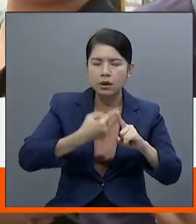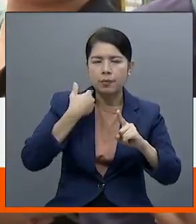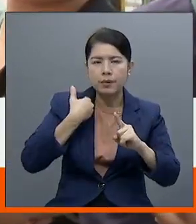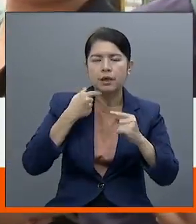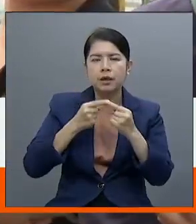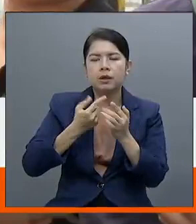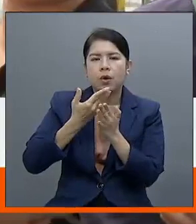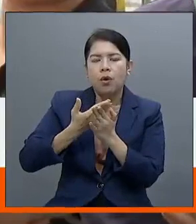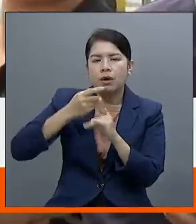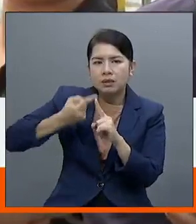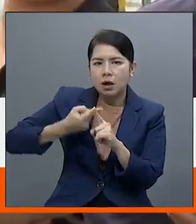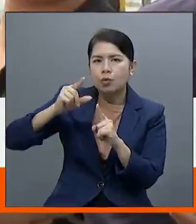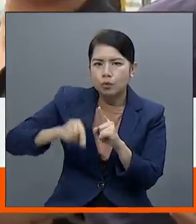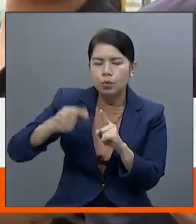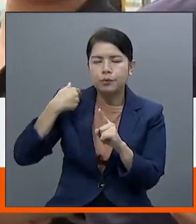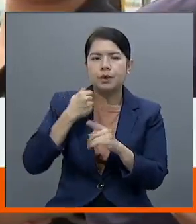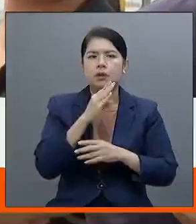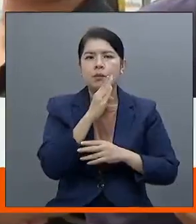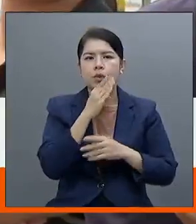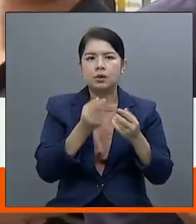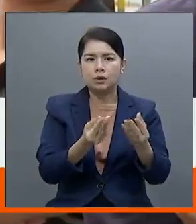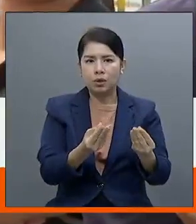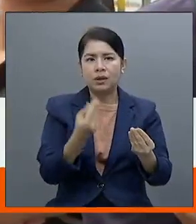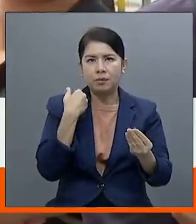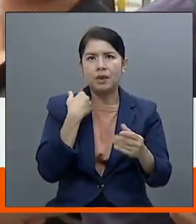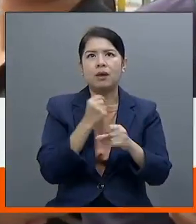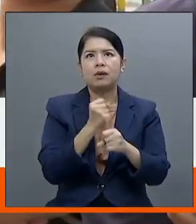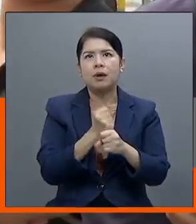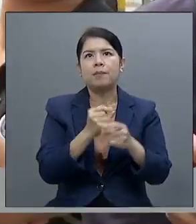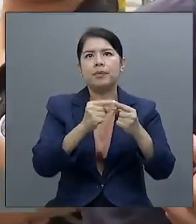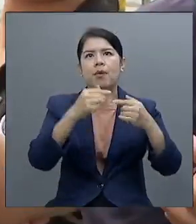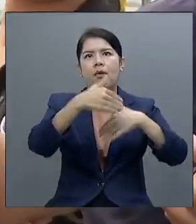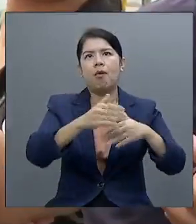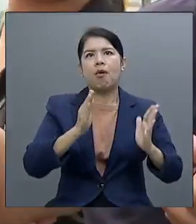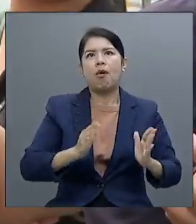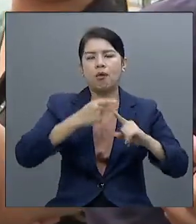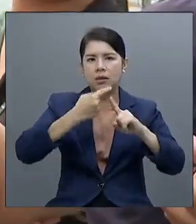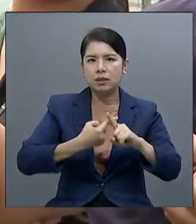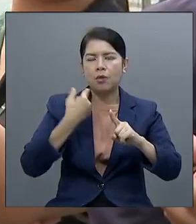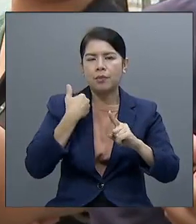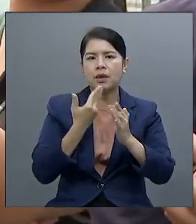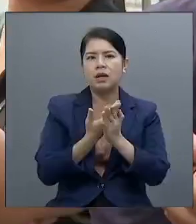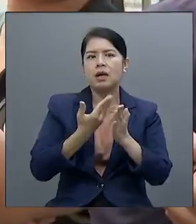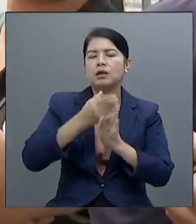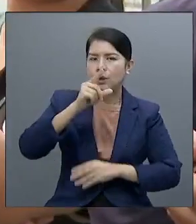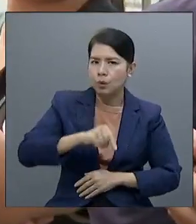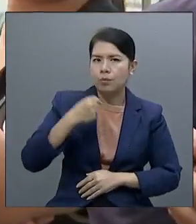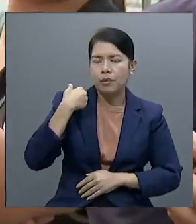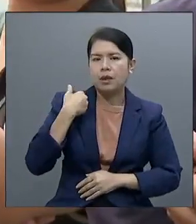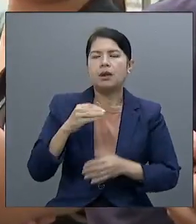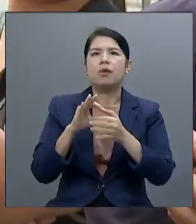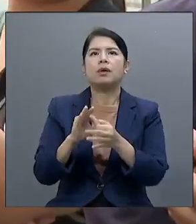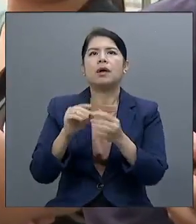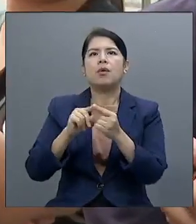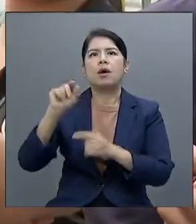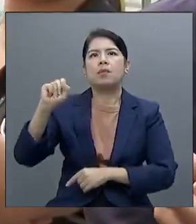องเช่าราคาถูกถ้ามีที่เป็นไปได้ไหมเราจะสร้างที่ห้องเช่าราคาถูกเท่าเลยส่วนเรื่องไอ้สวัสดิการต่างๆเนี่ยเราให้